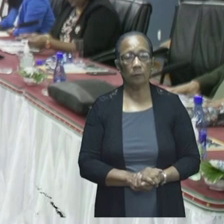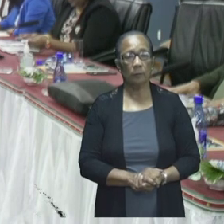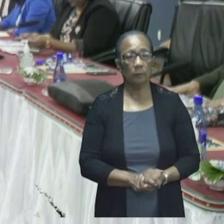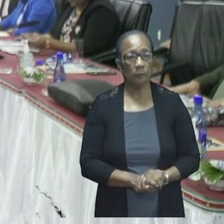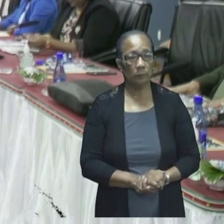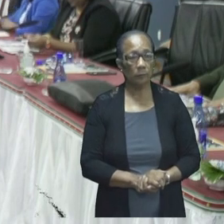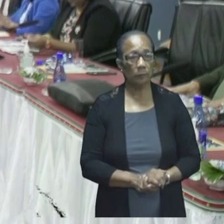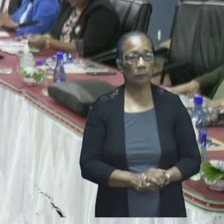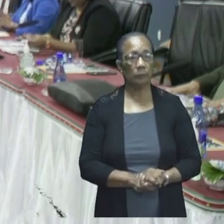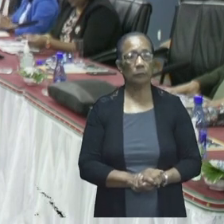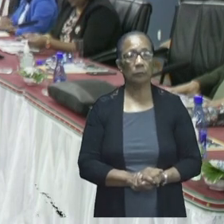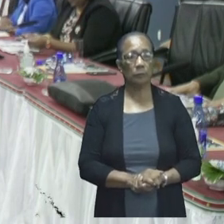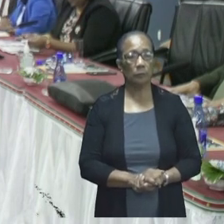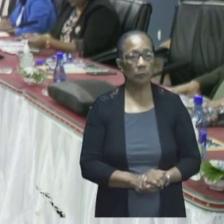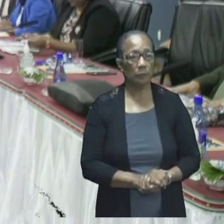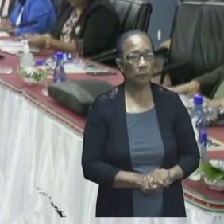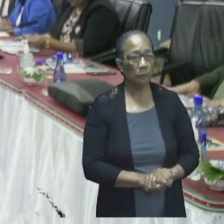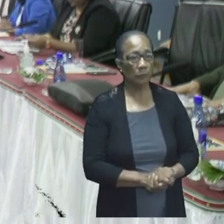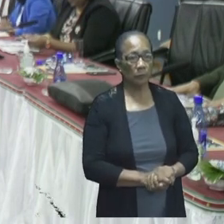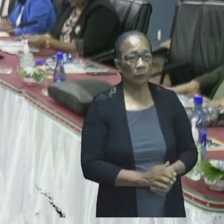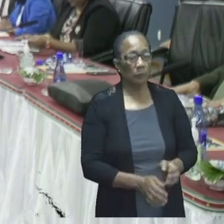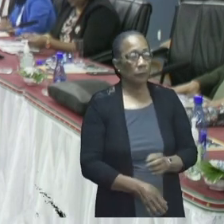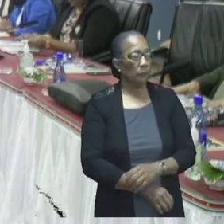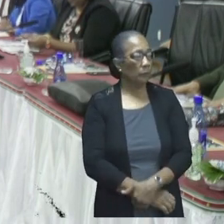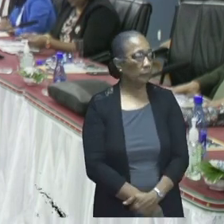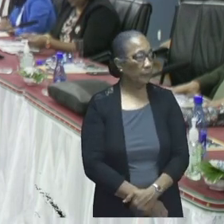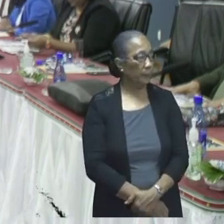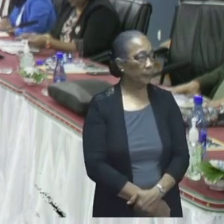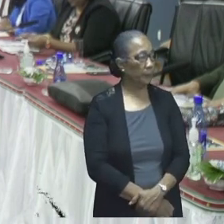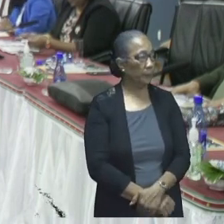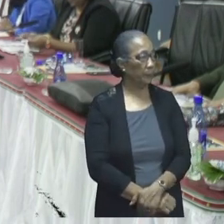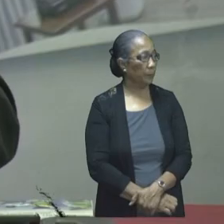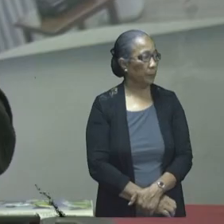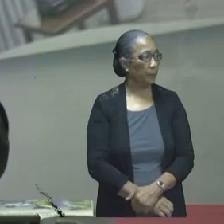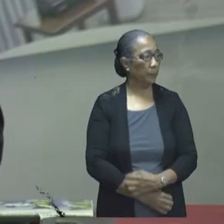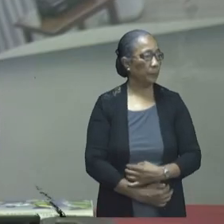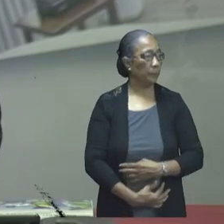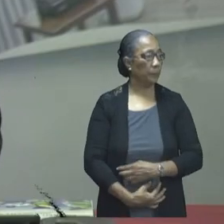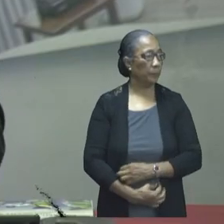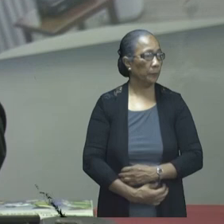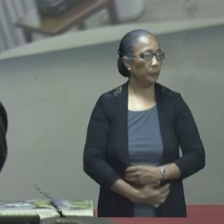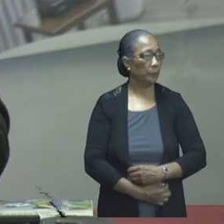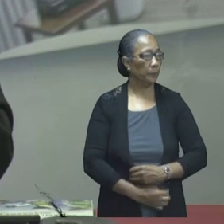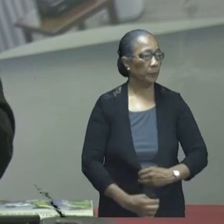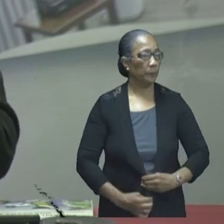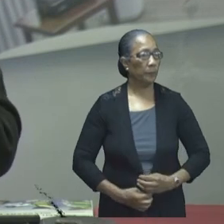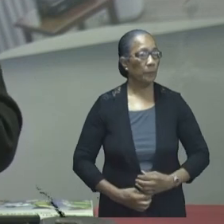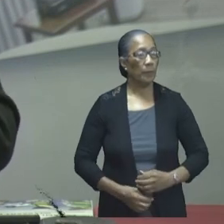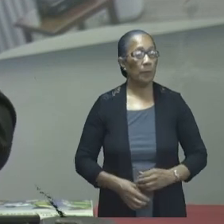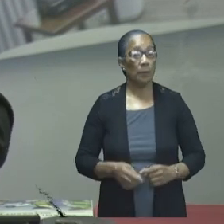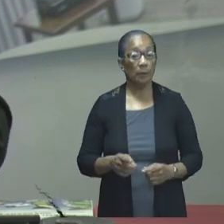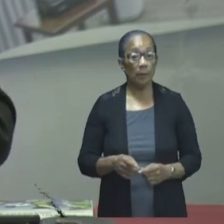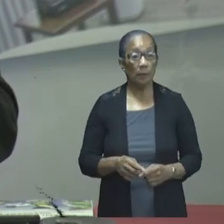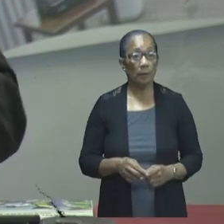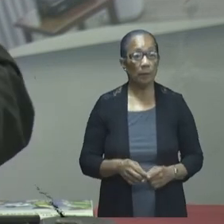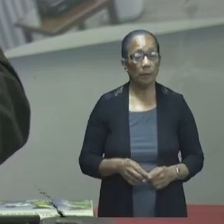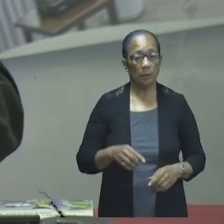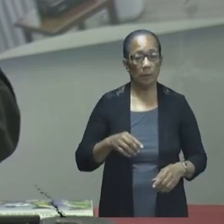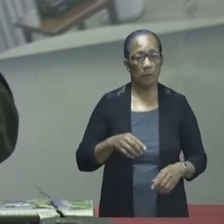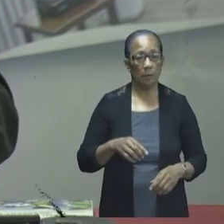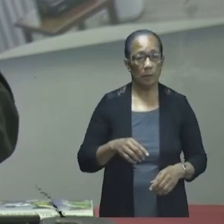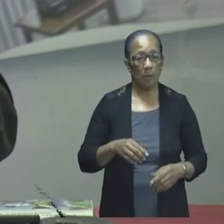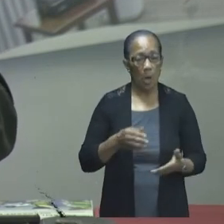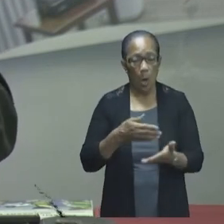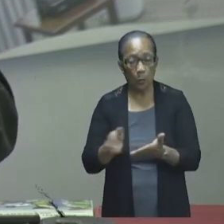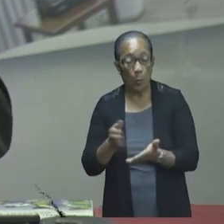boer als de volgende persoon of was er iets bedankt de die show vol een capaciteit we